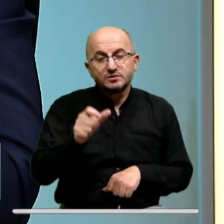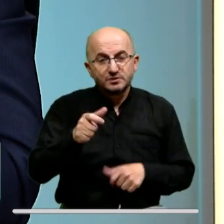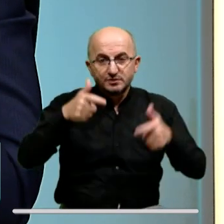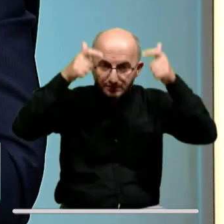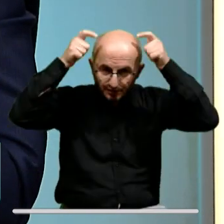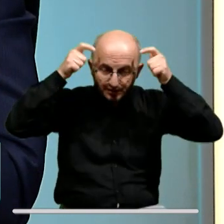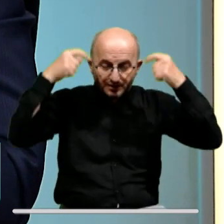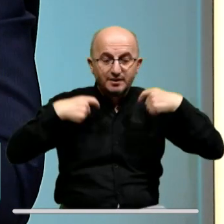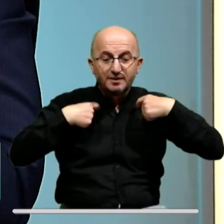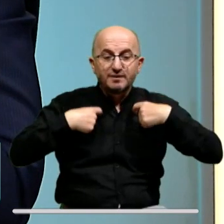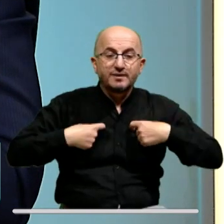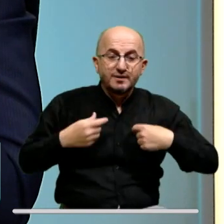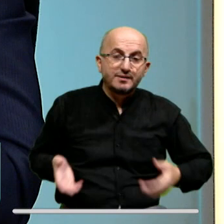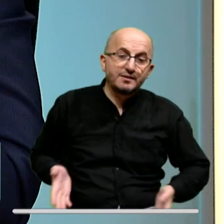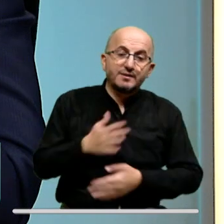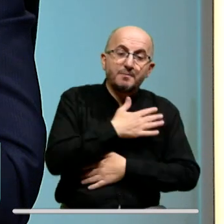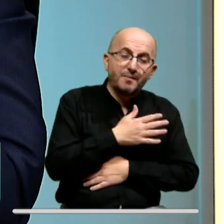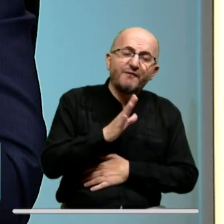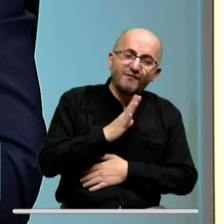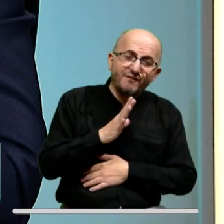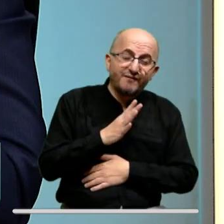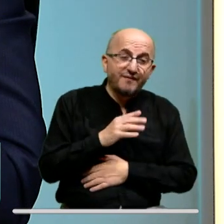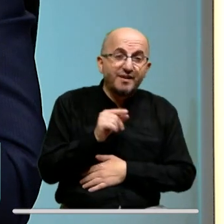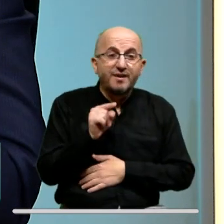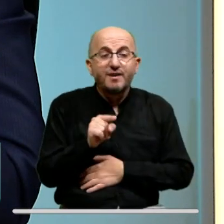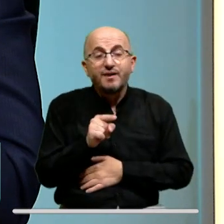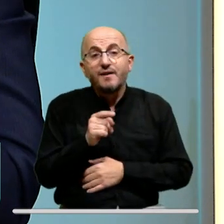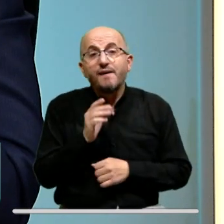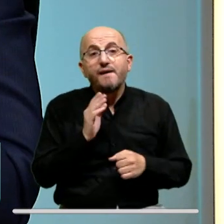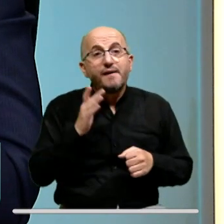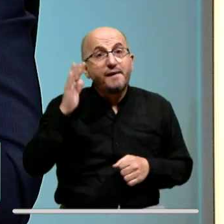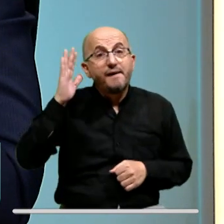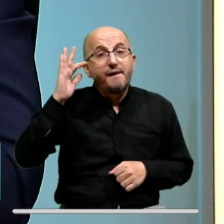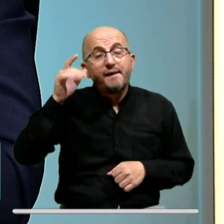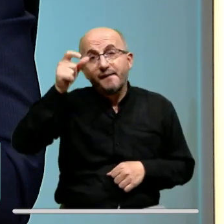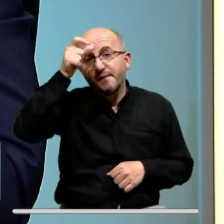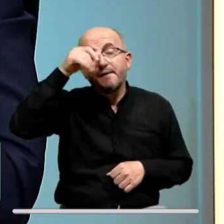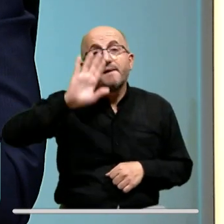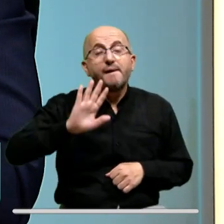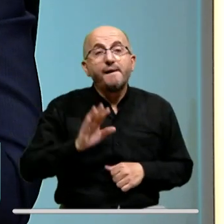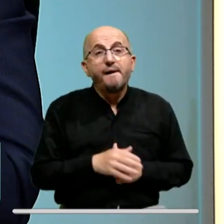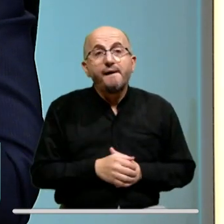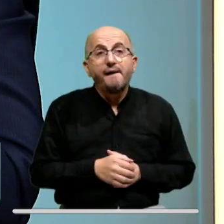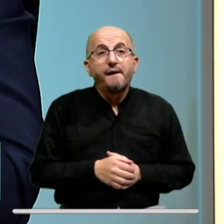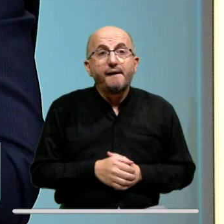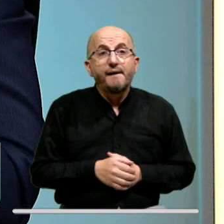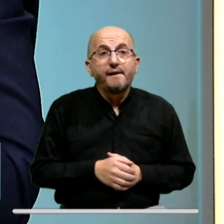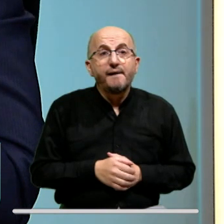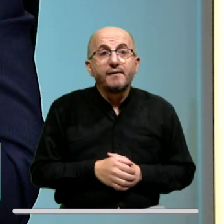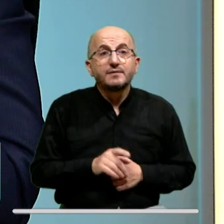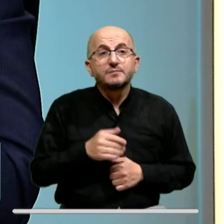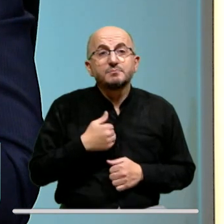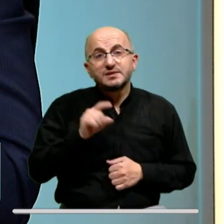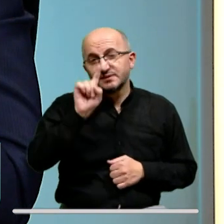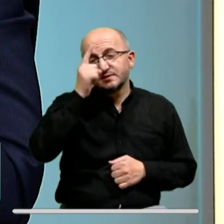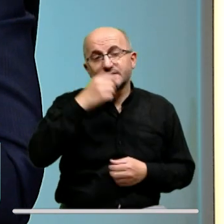takkeli ve ihram bezleri de var. Dedim bu ihram yasa yabancıydılar tabii Türk değildiler. Dediler ki biz sadece tavaf